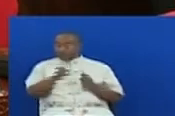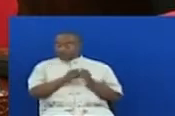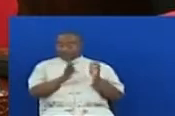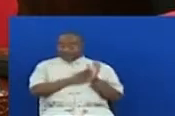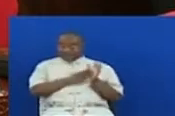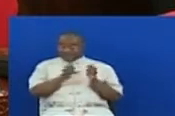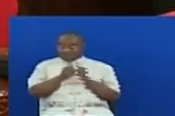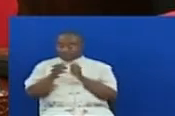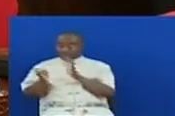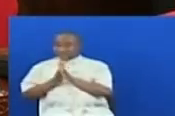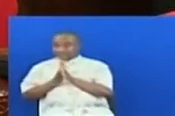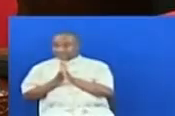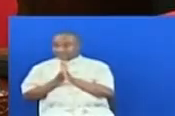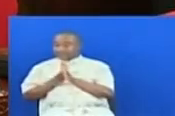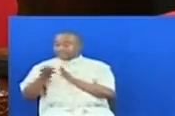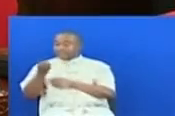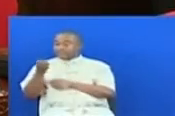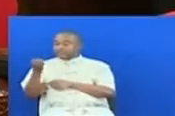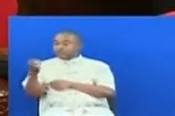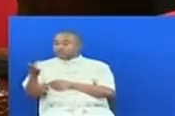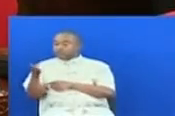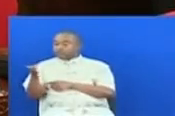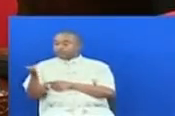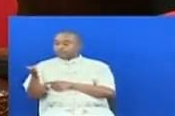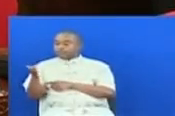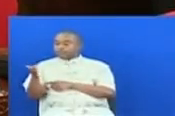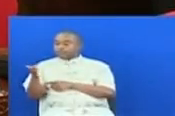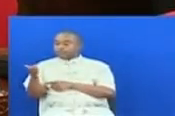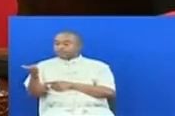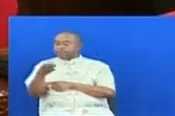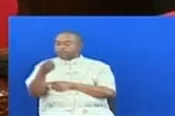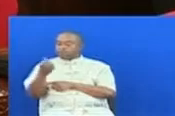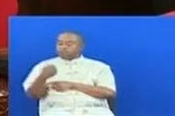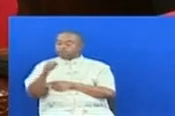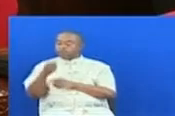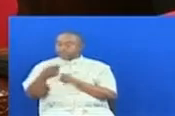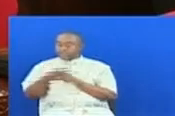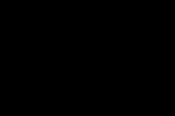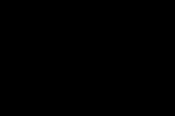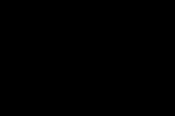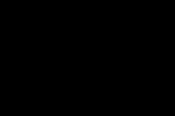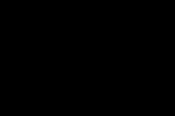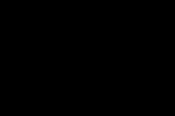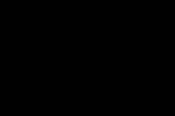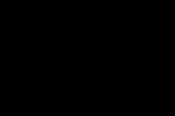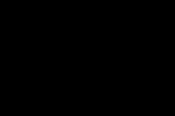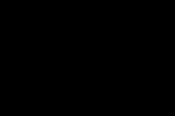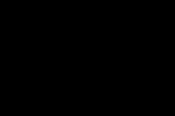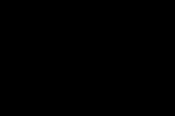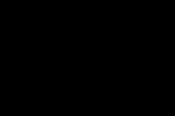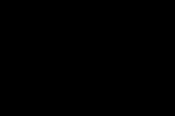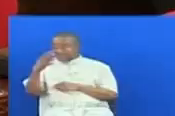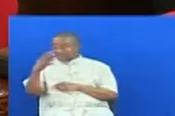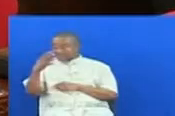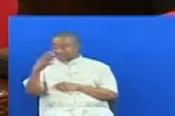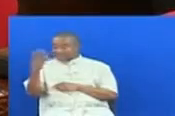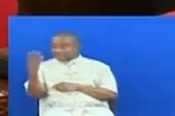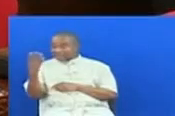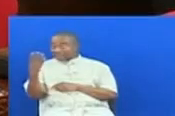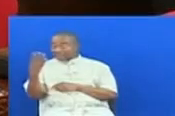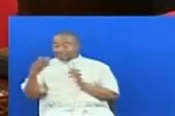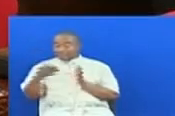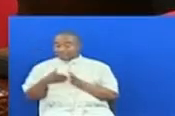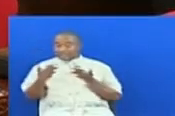2018-19 ilitoa mkopo milioni 234,500 na sasa mpaka sasa